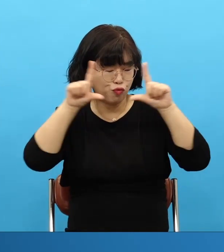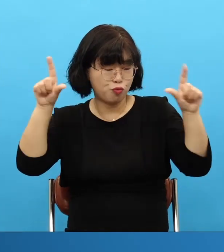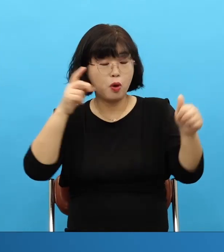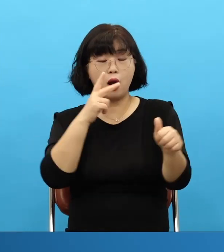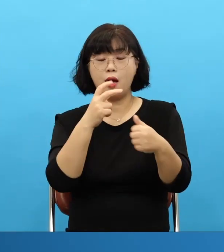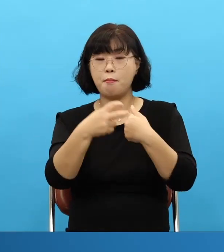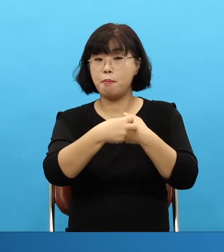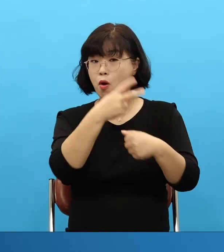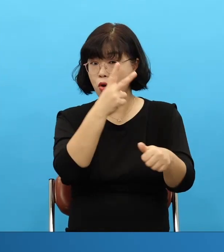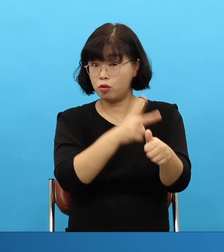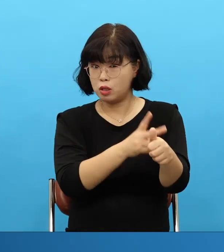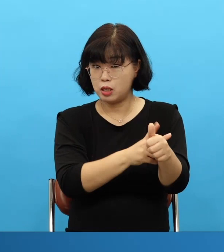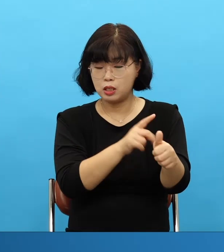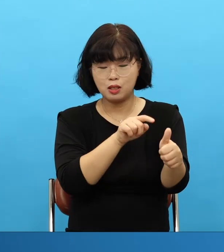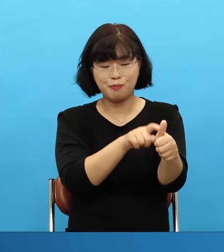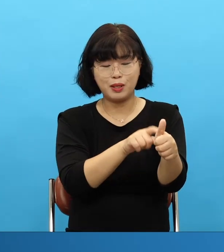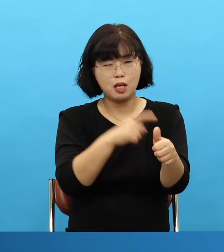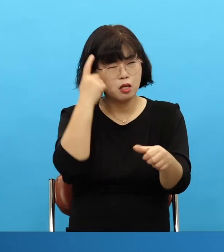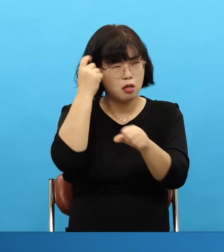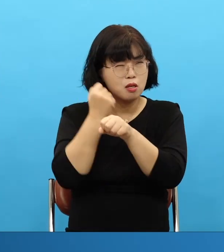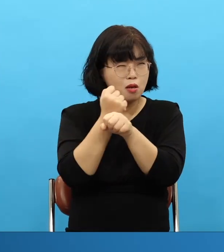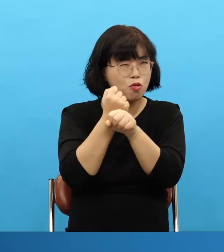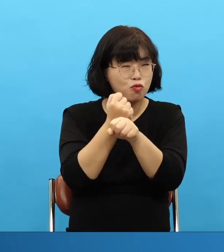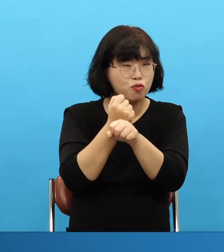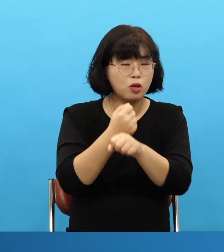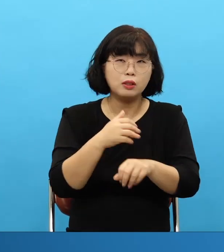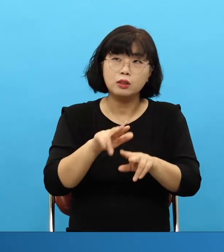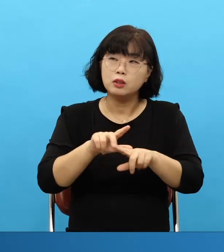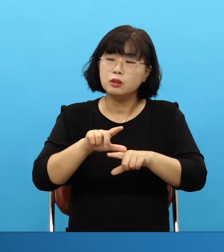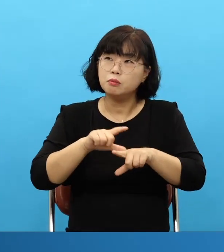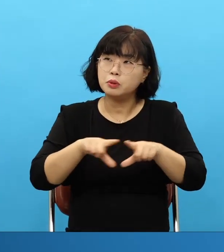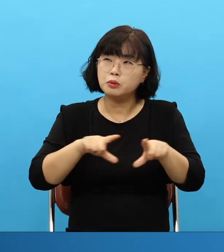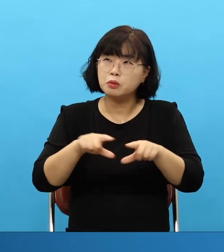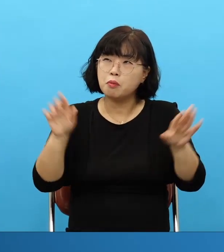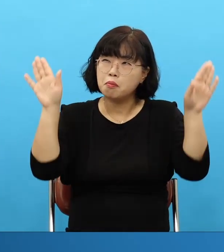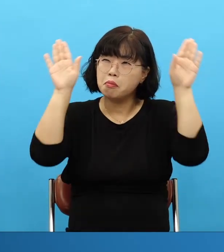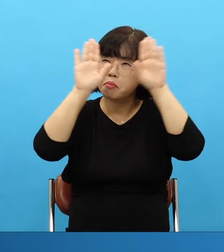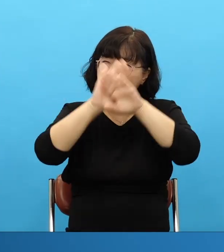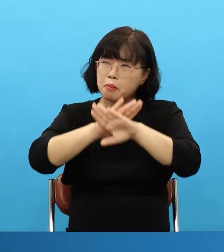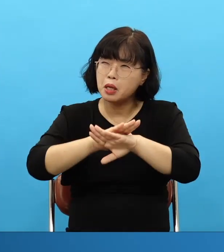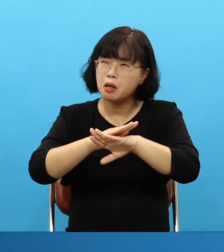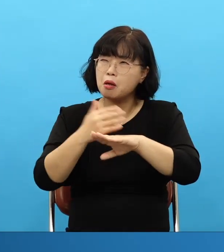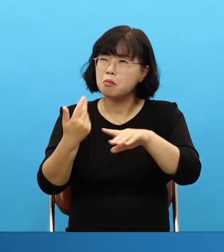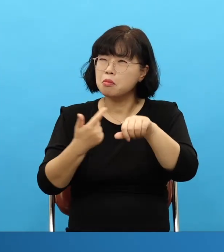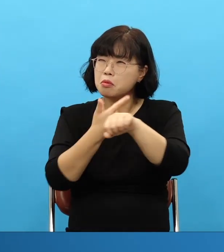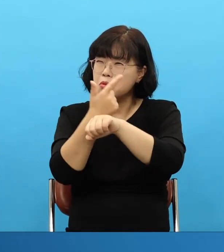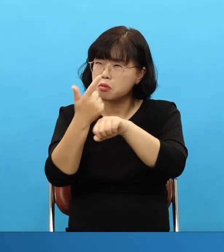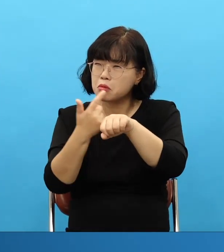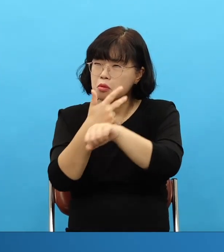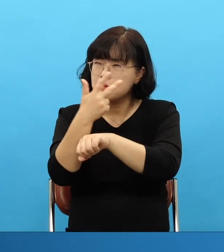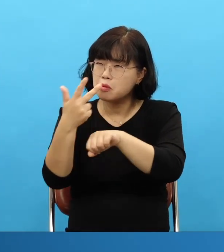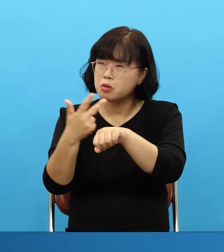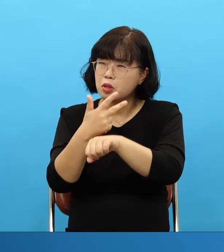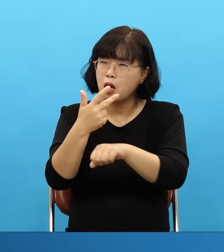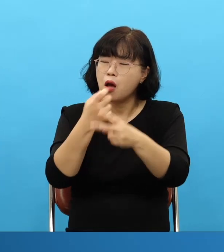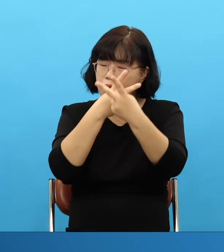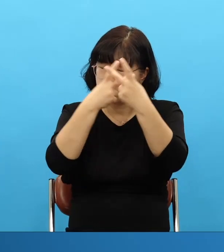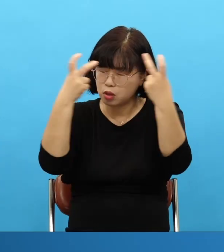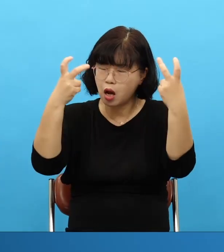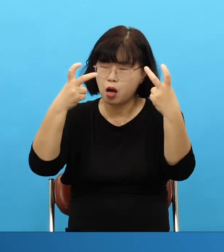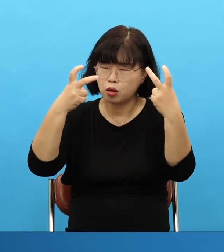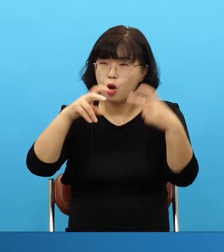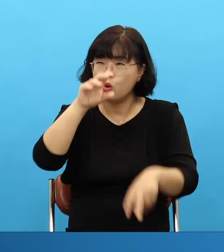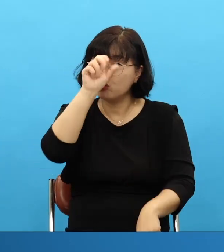traditional thinking goes, the commonsensical thinking goes that you have to, if you have cancer, then you need to sleep 8 hours a day, but he only allowed this patient to sleep 3 두 hours a day. 그룹으로